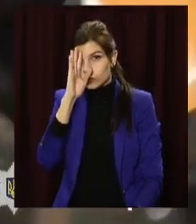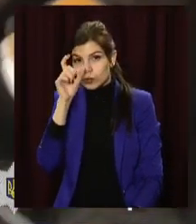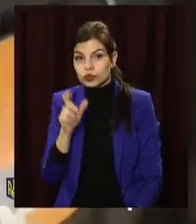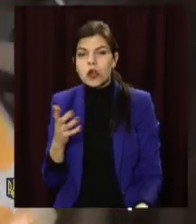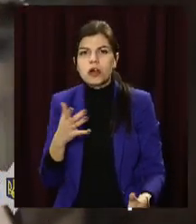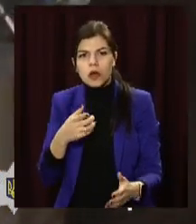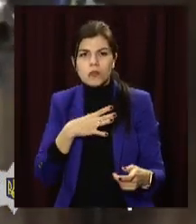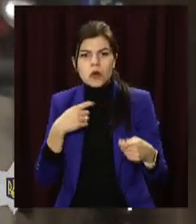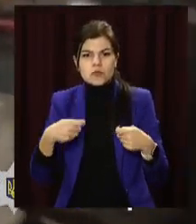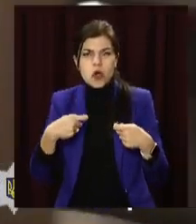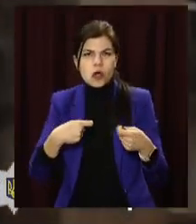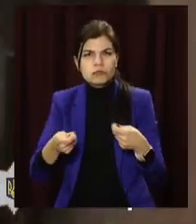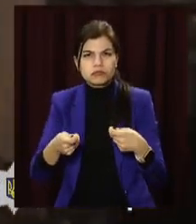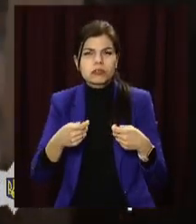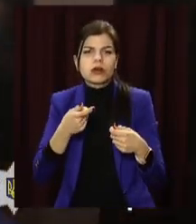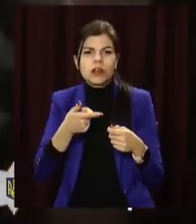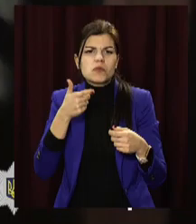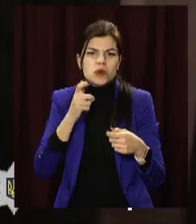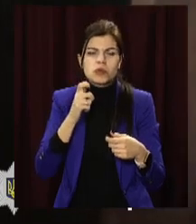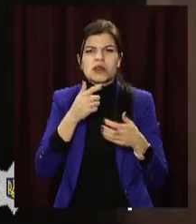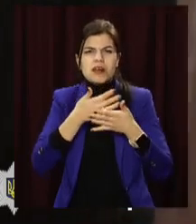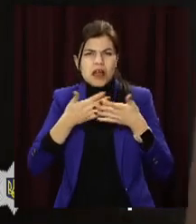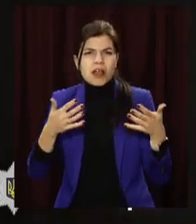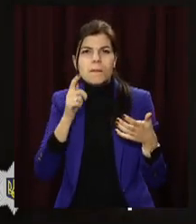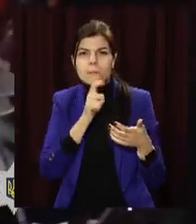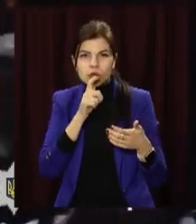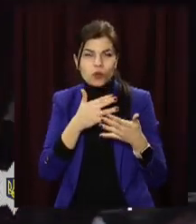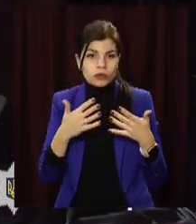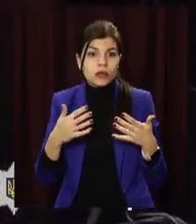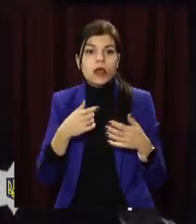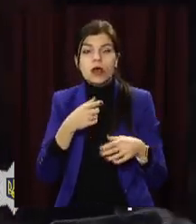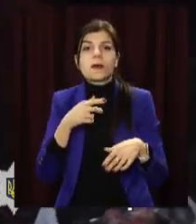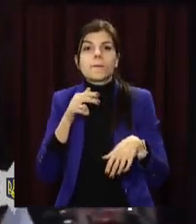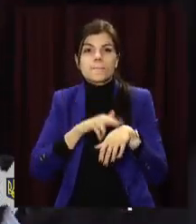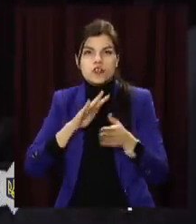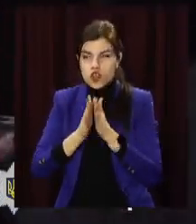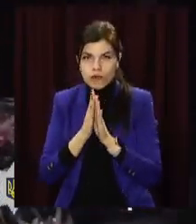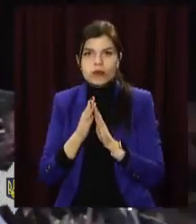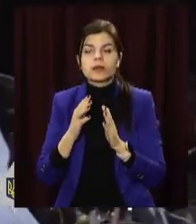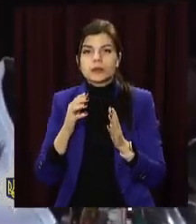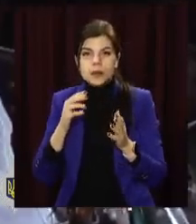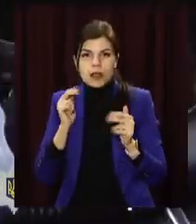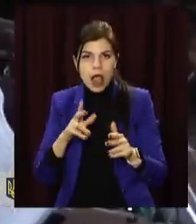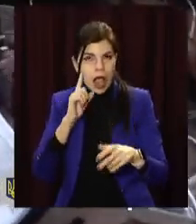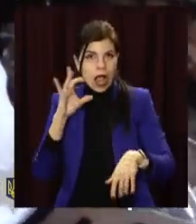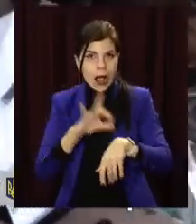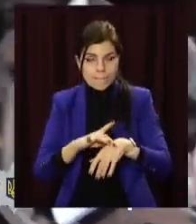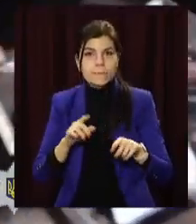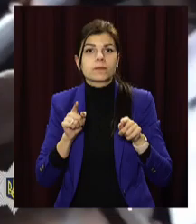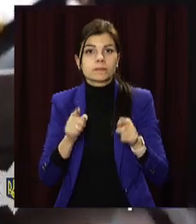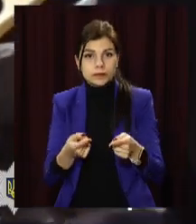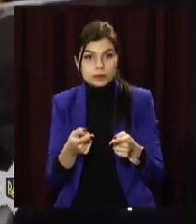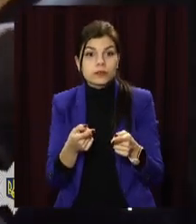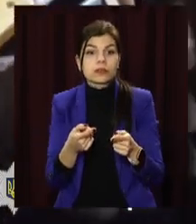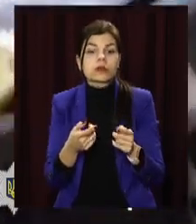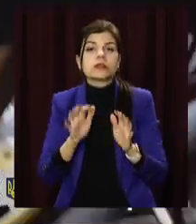налагодив збут боєприпасів та власноруч виготовленої зброї. Під час обшуку за місцем проживання 21-річного жителя правоохоронці